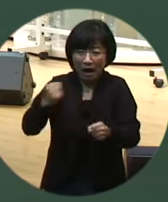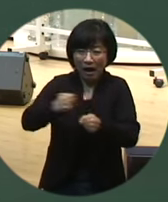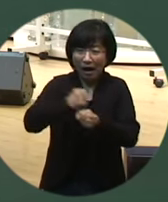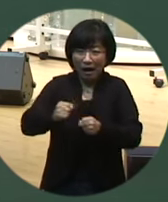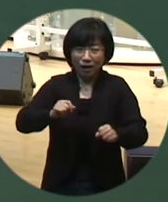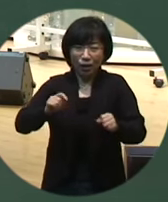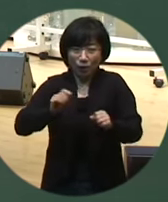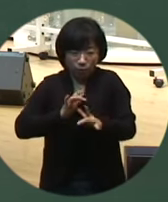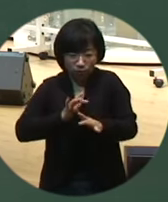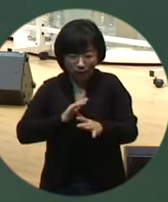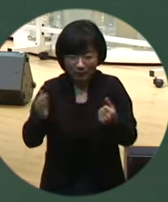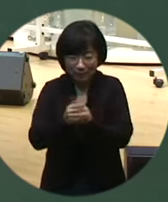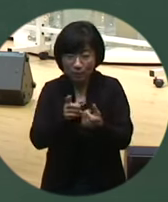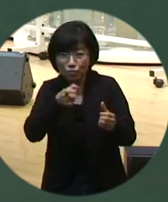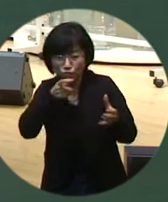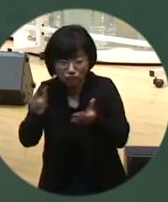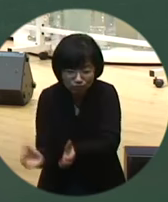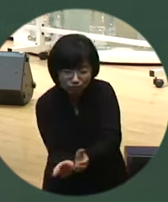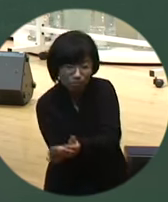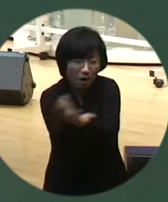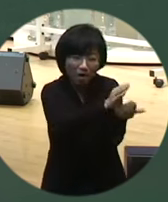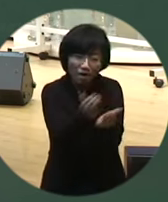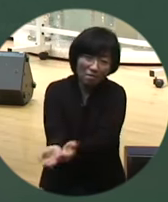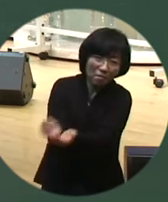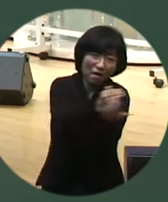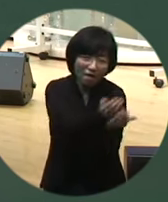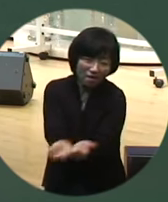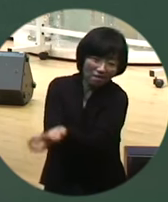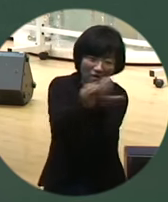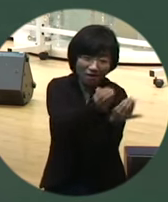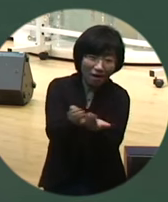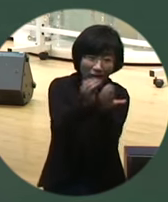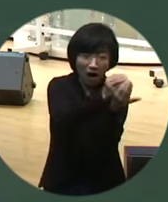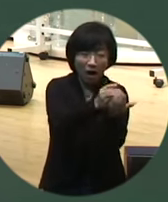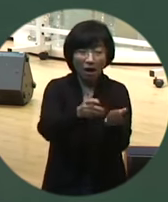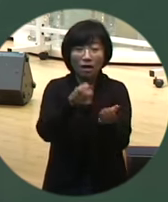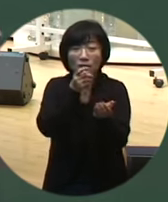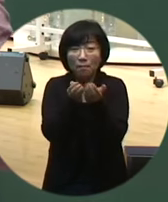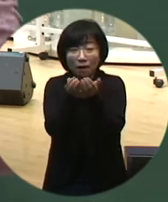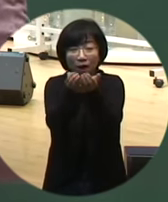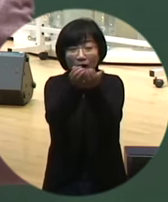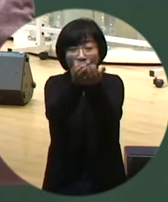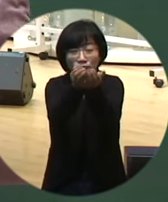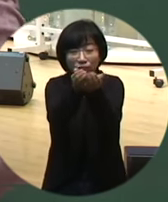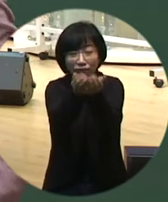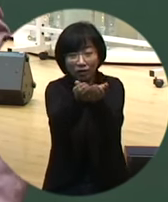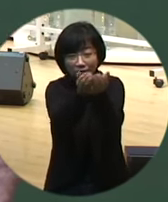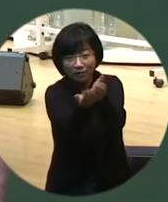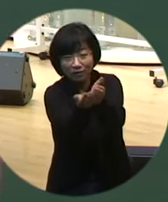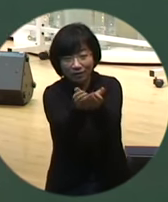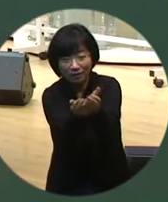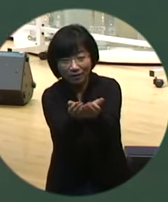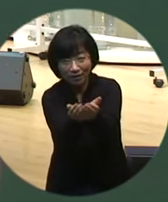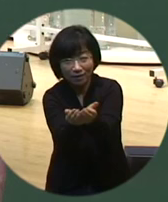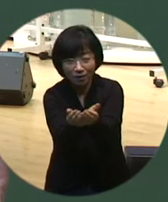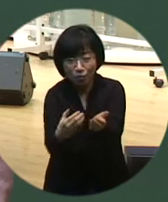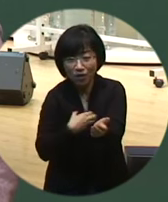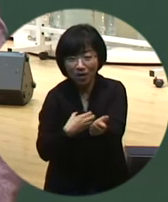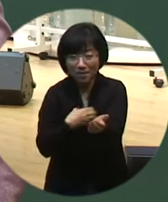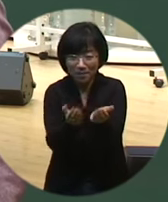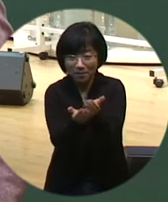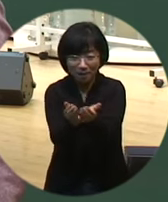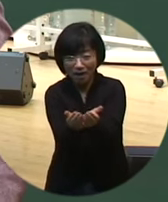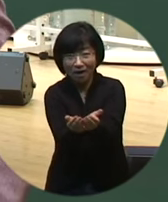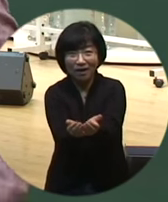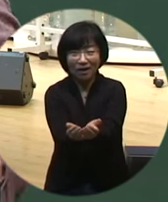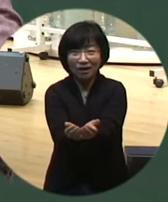scoop it out. 들어온 양하고 퍼낸 양이 이제 안 맞으니까 배가 이제 물에 잠기게 되죠. And now we see that the ship begins to submerge underwater because they're not able to scoop